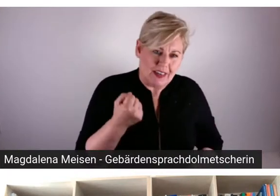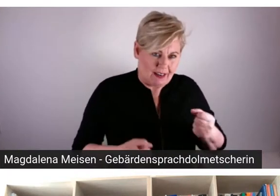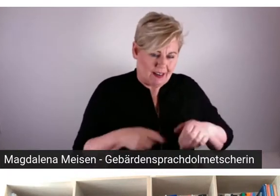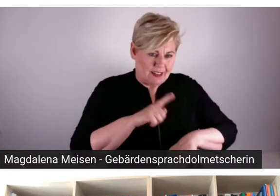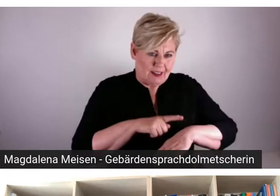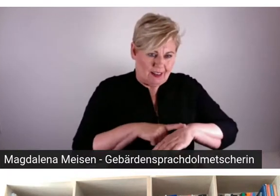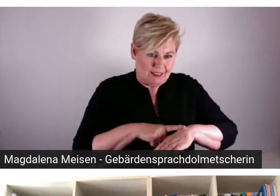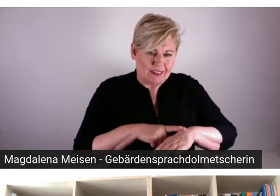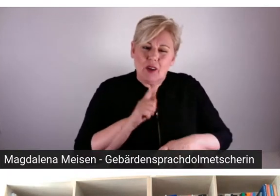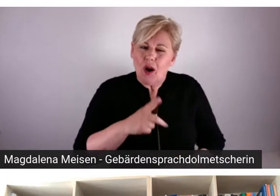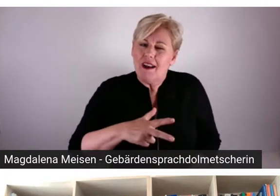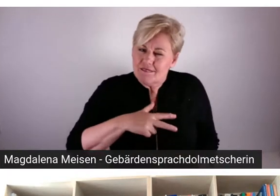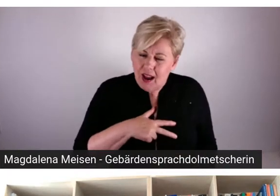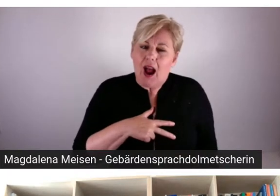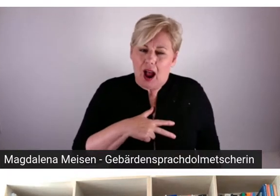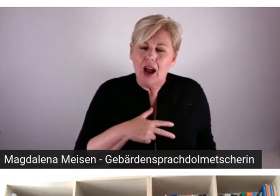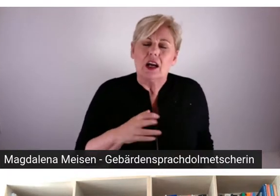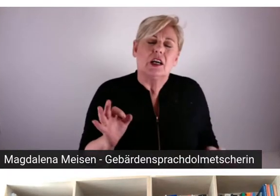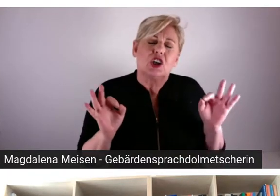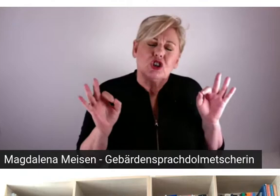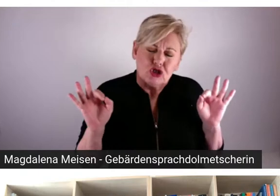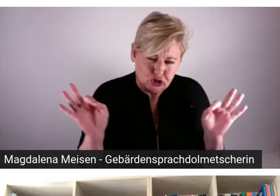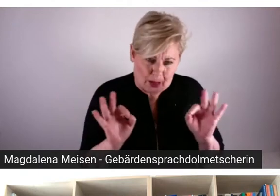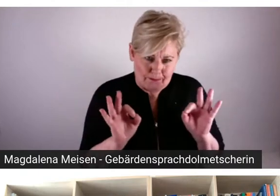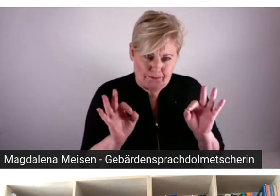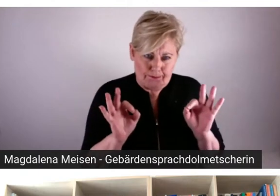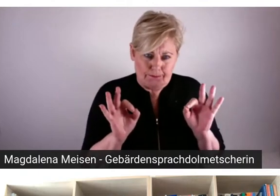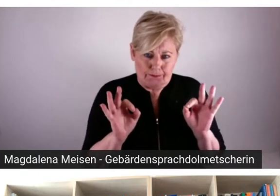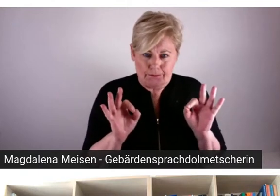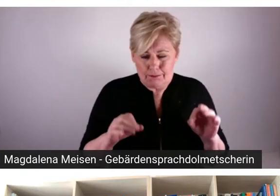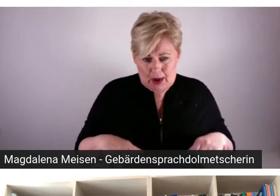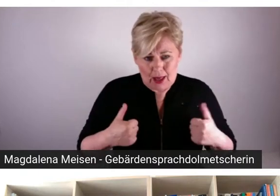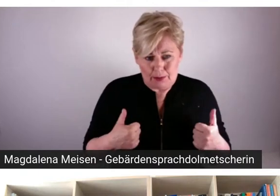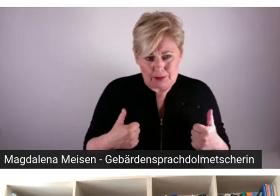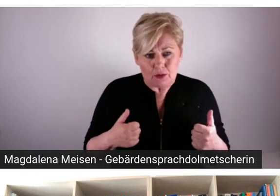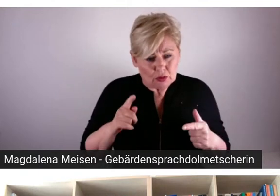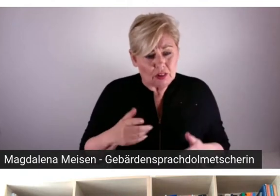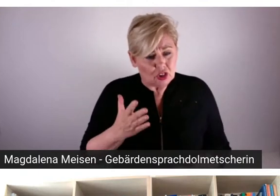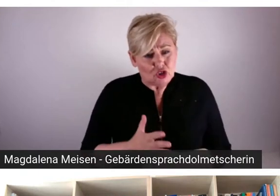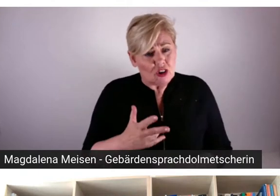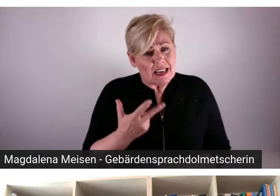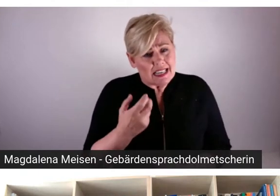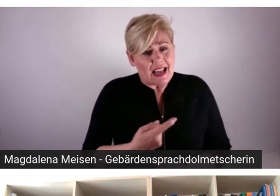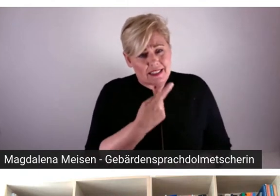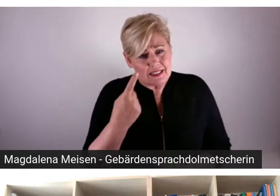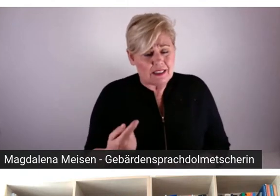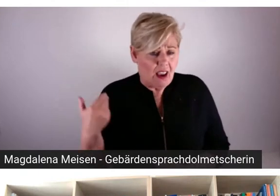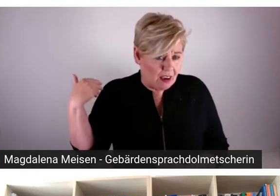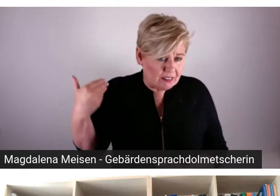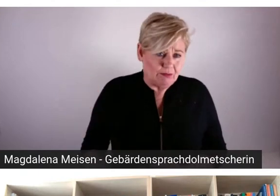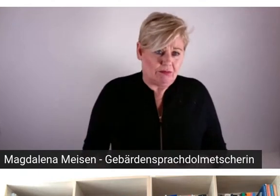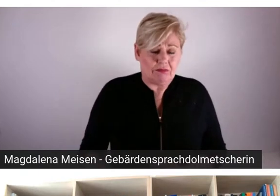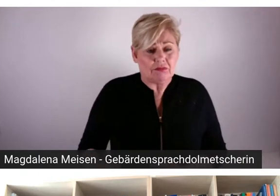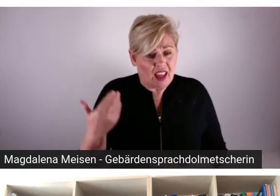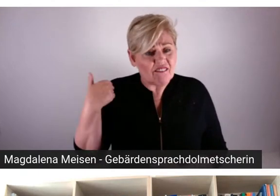auch wirklich zum Teil schlimmen Zuständen leben. Und wir leiden eben seit 30 Jahren unter den Fehlentscheidungen